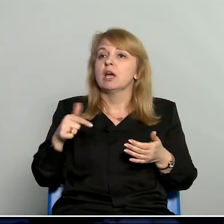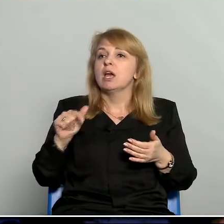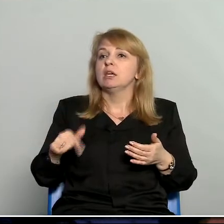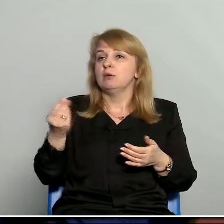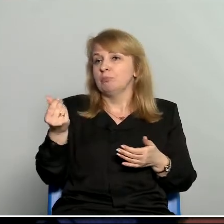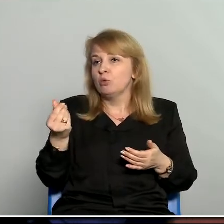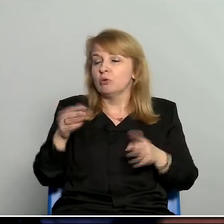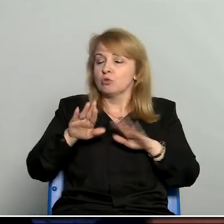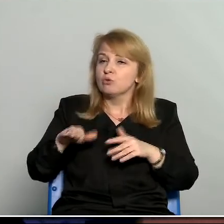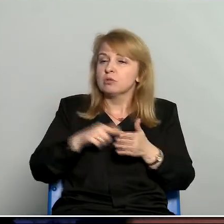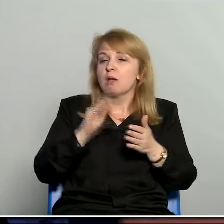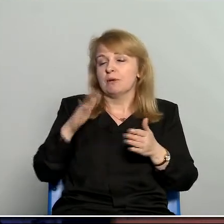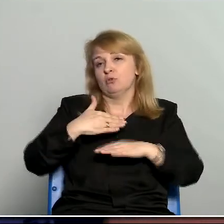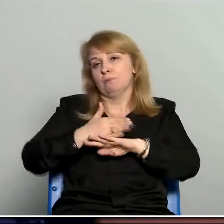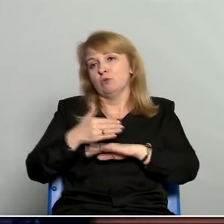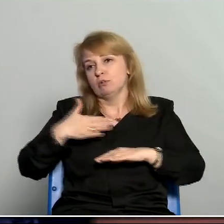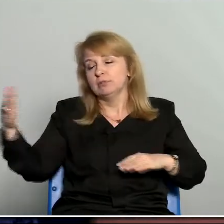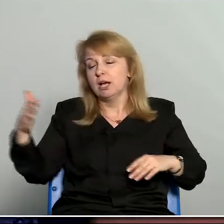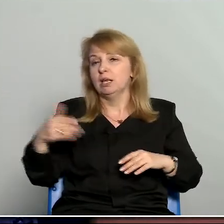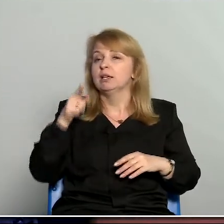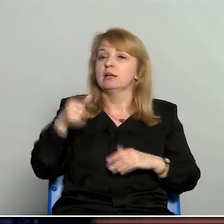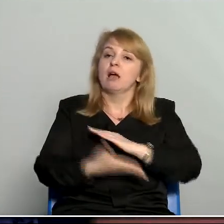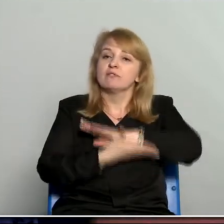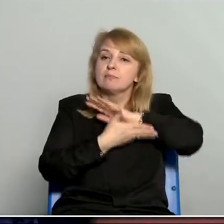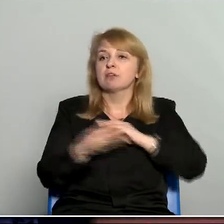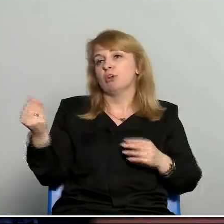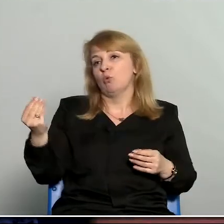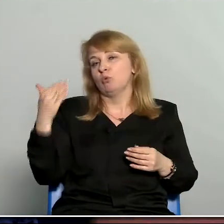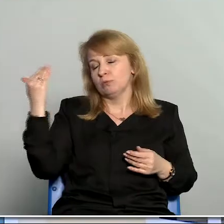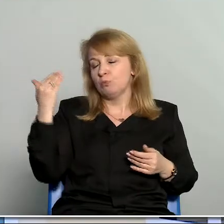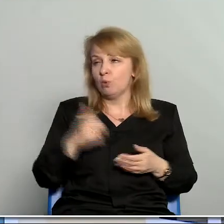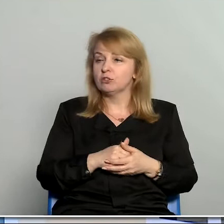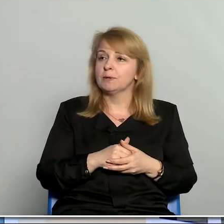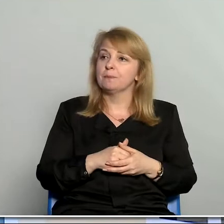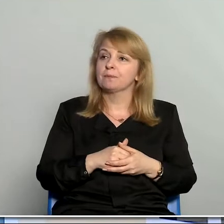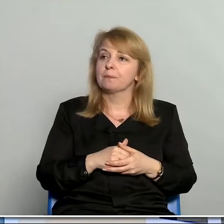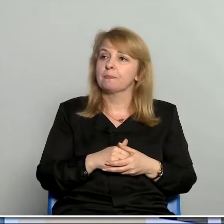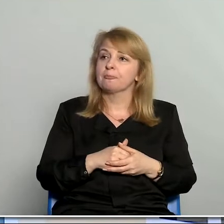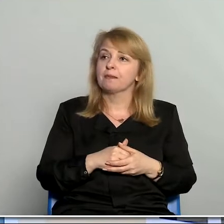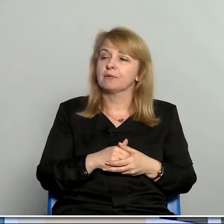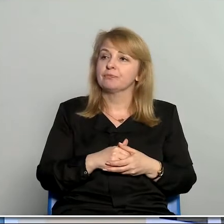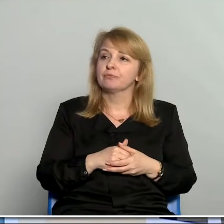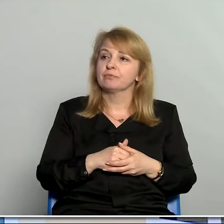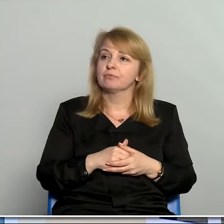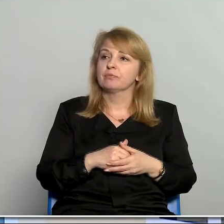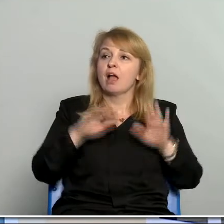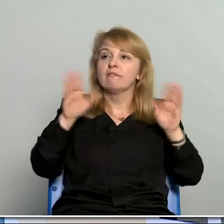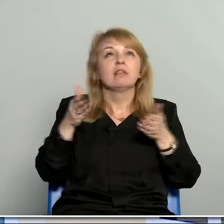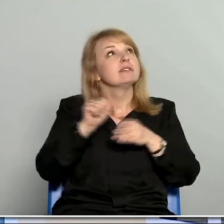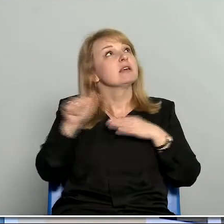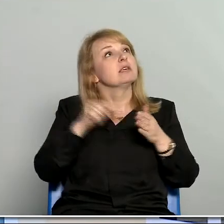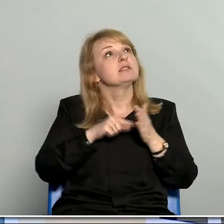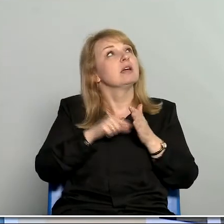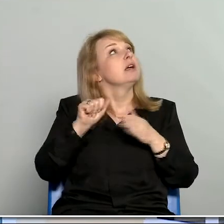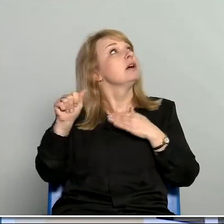ośrodków, które będą akredytowane dla wsparcia ekonomii społecznej. W nawiasach macie Państwo odniesienia do priorytetów inwestycyjnych,